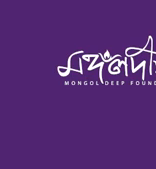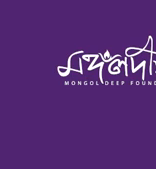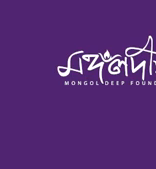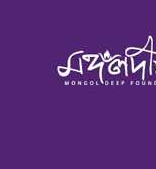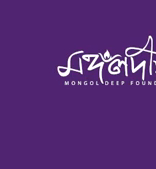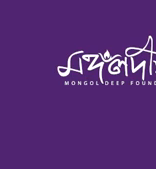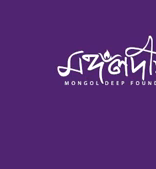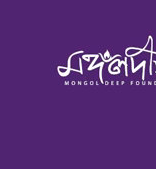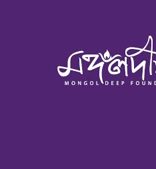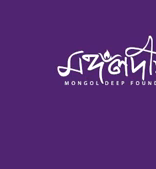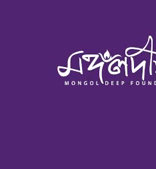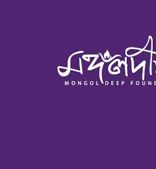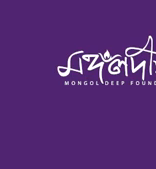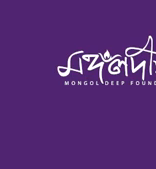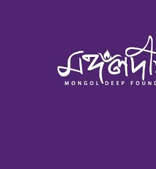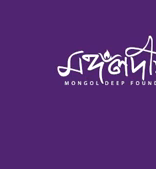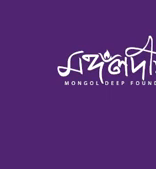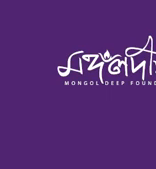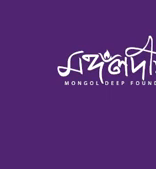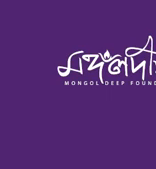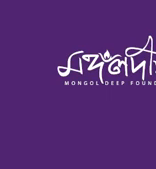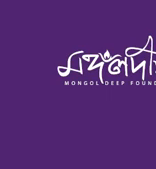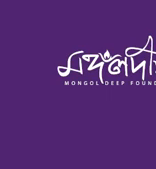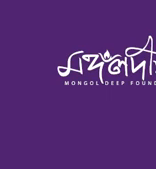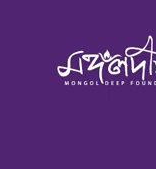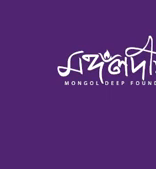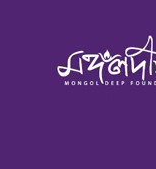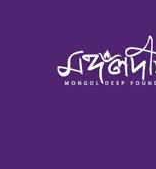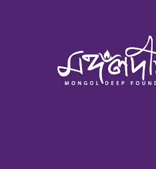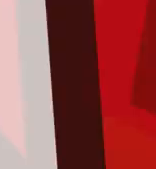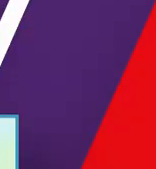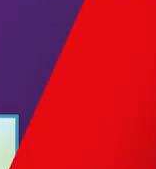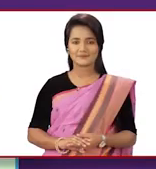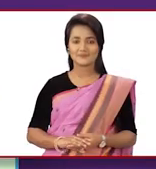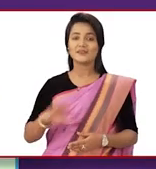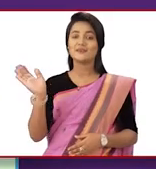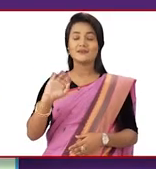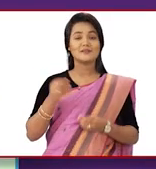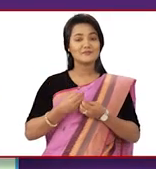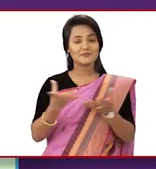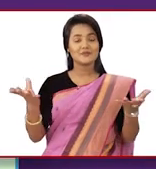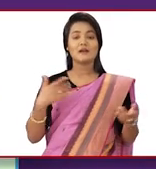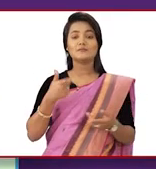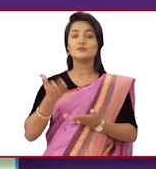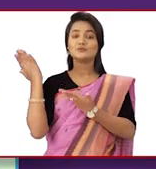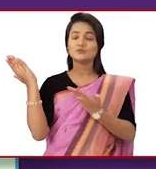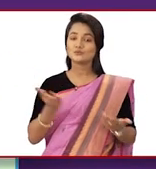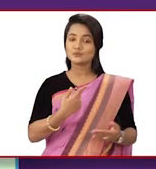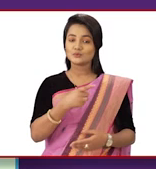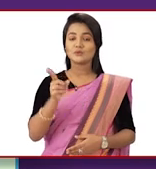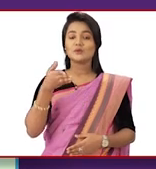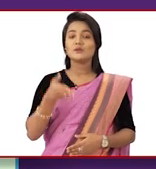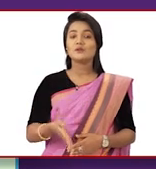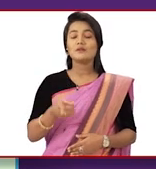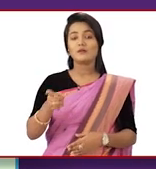সাবিনা আখতার। চলুন আর দেরি না করে শুনে আসি সেই প্যানেল ডিসকাশনটি। Hello everyone, I welcome everyone to a